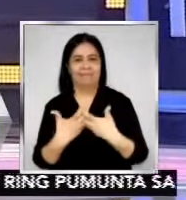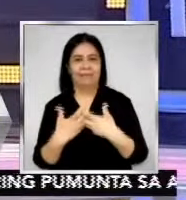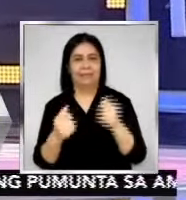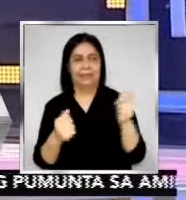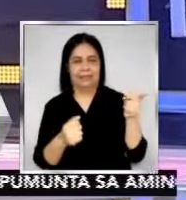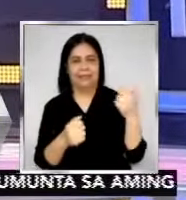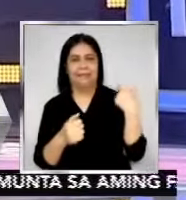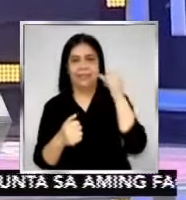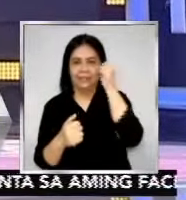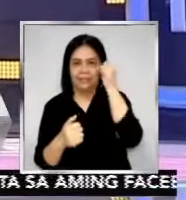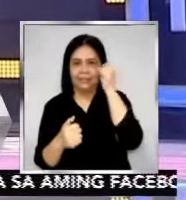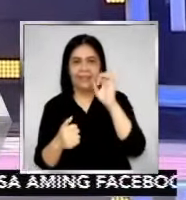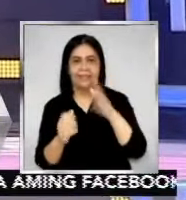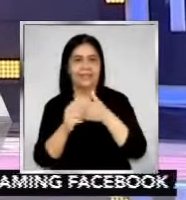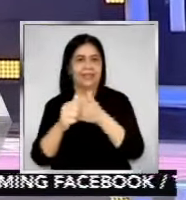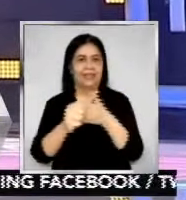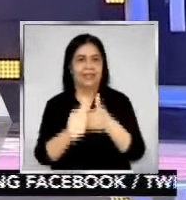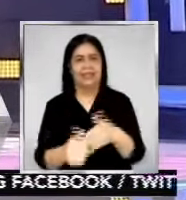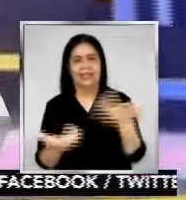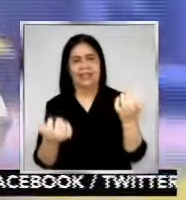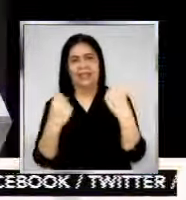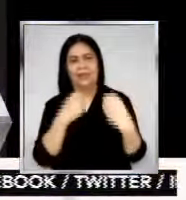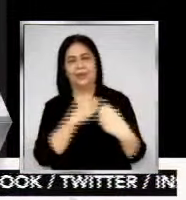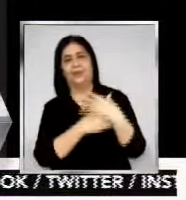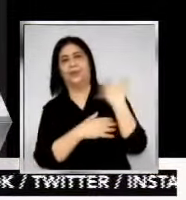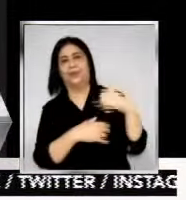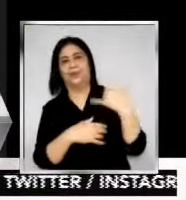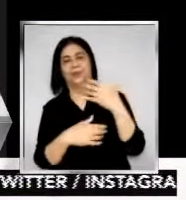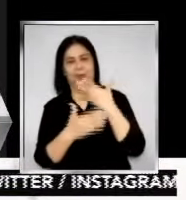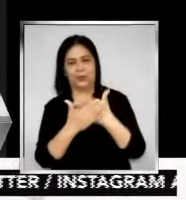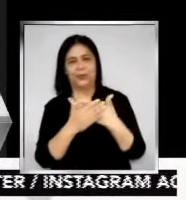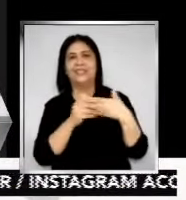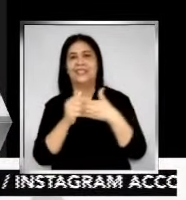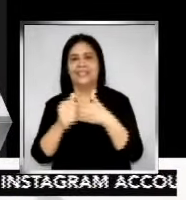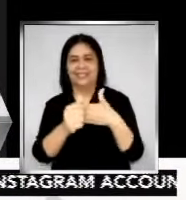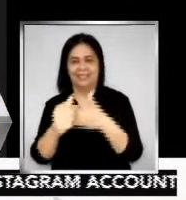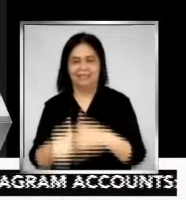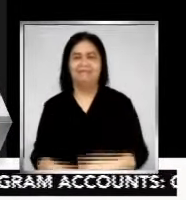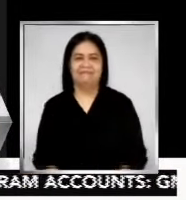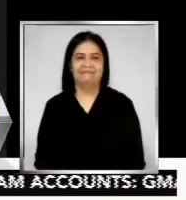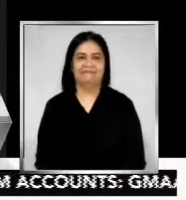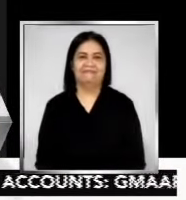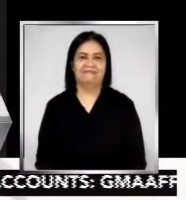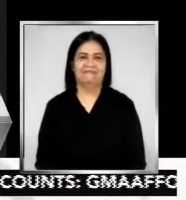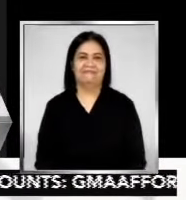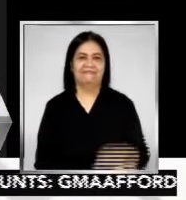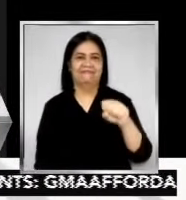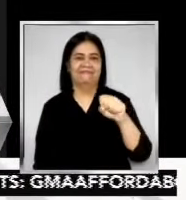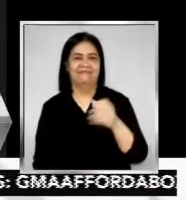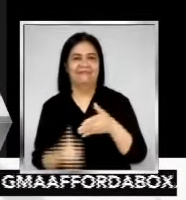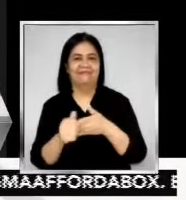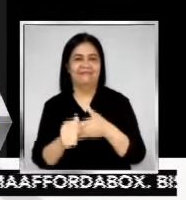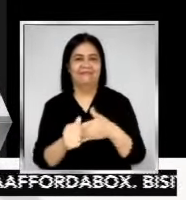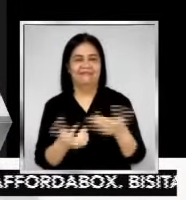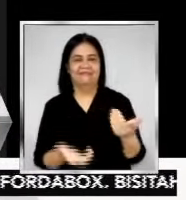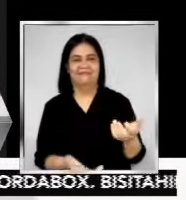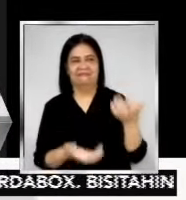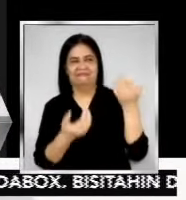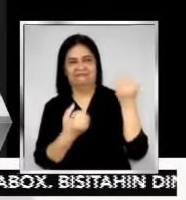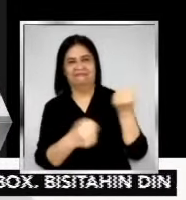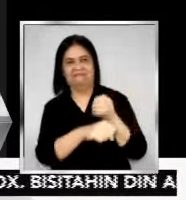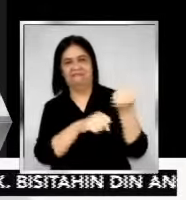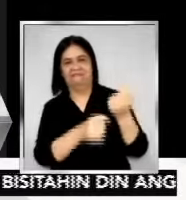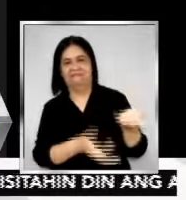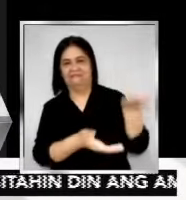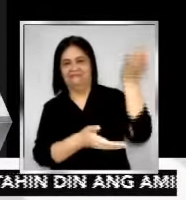Seth, ang lakas maka-veteran actor nung ginagabayan mo. Diba? Pillar okay. Yan, pillar. Ako ba